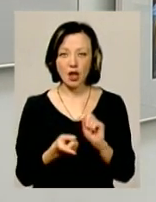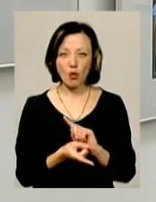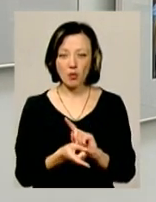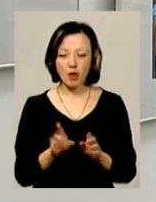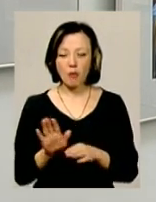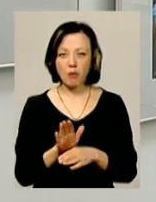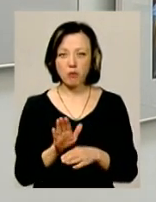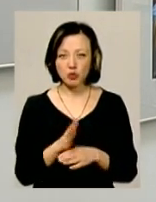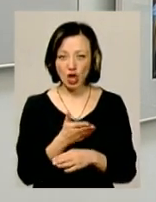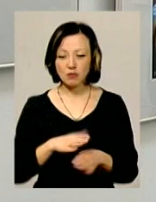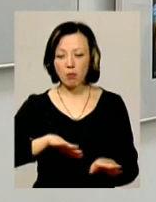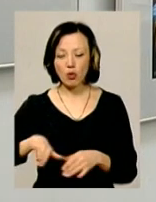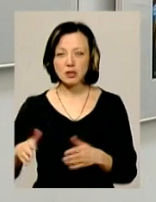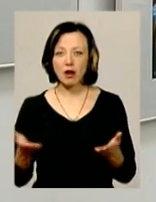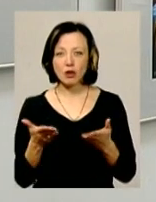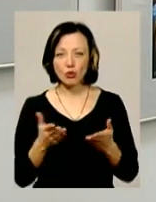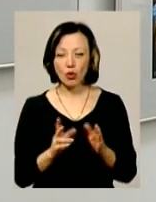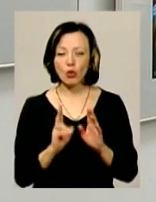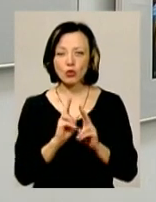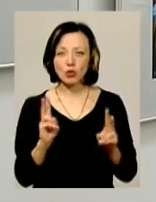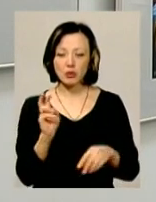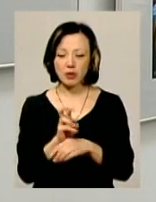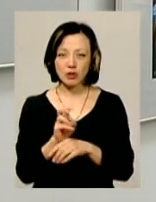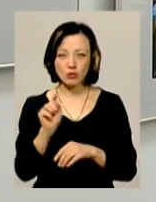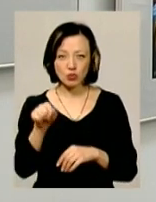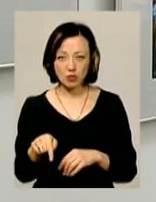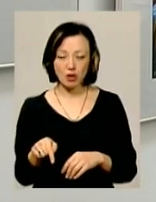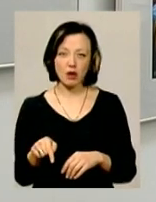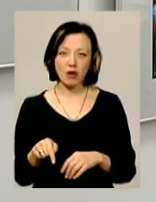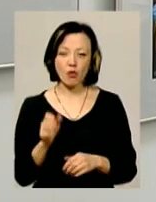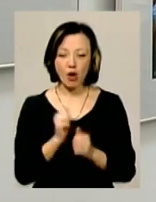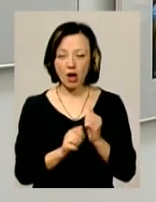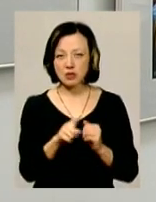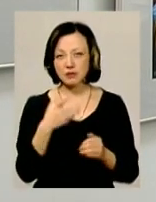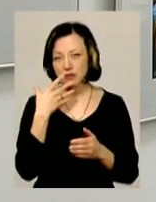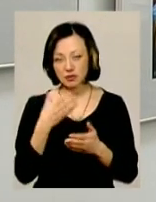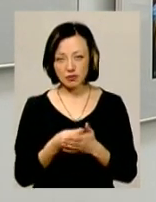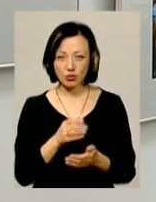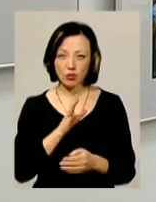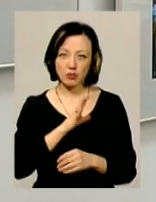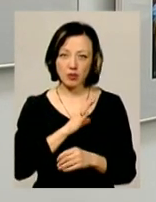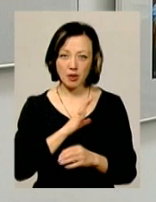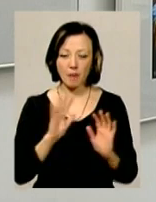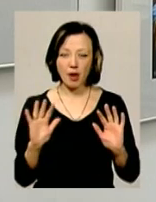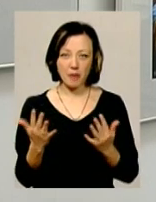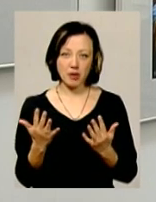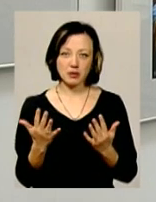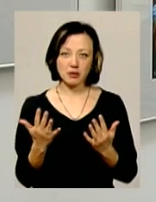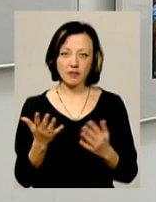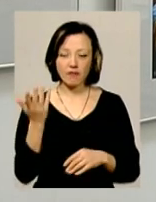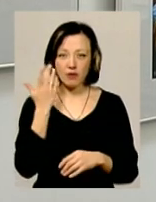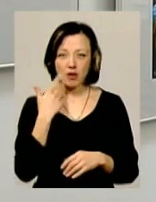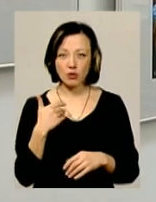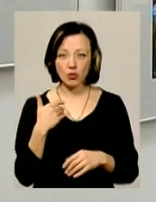после которой кто-то начинал приходить туда. У каждого был какой-то свой момент, в